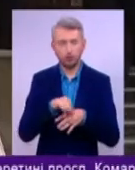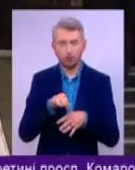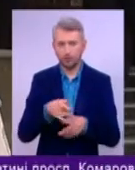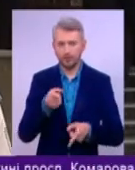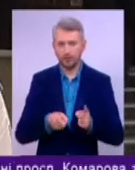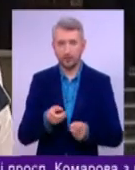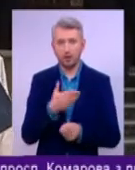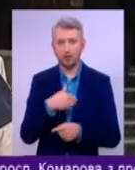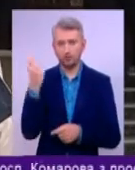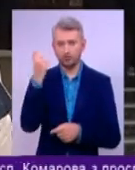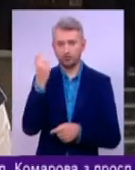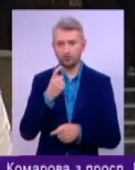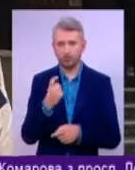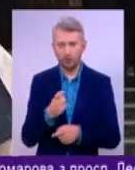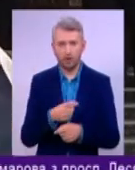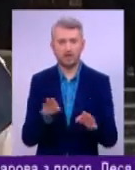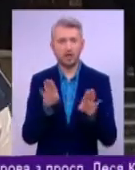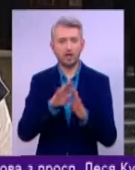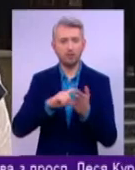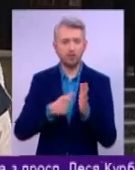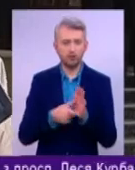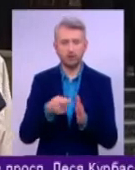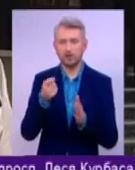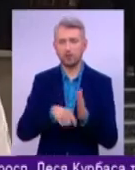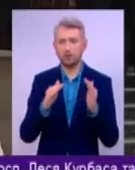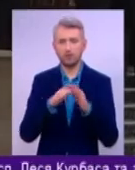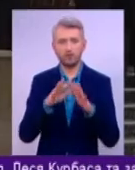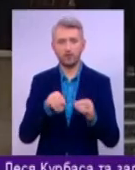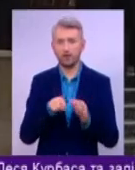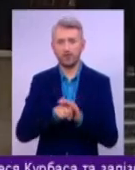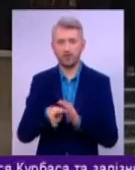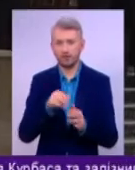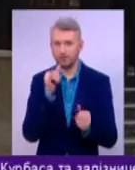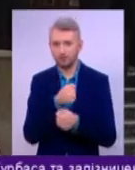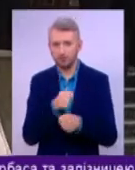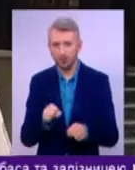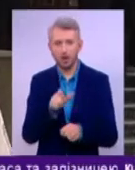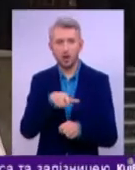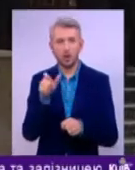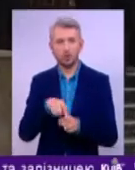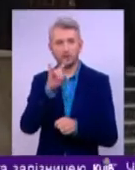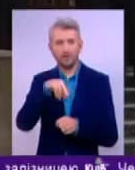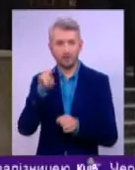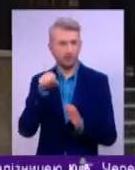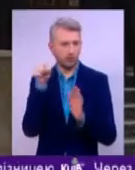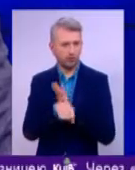Нас запшикали, закрили в приміщенні і закрили будівлю. Все, звідти не можна було вийти. Тому люди винесли вікна і розтрощили